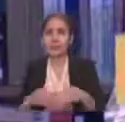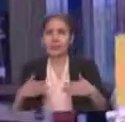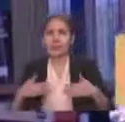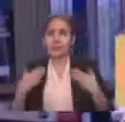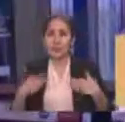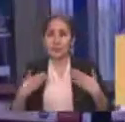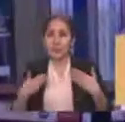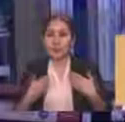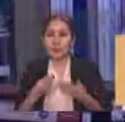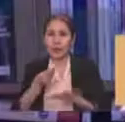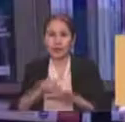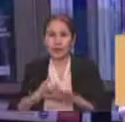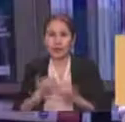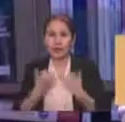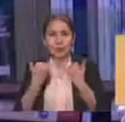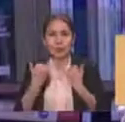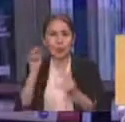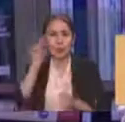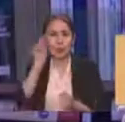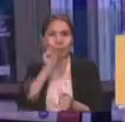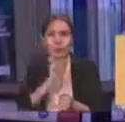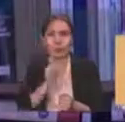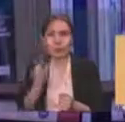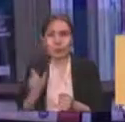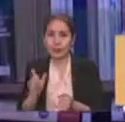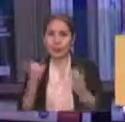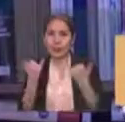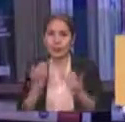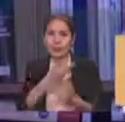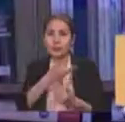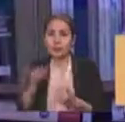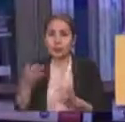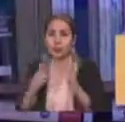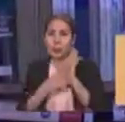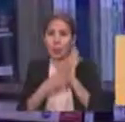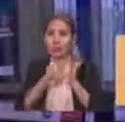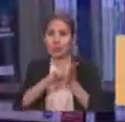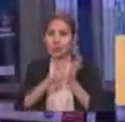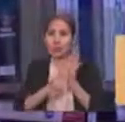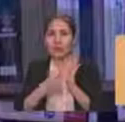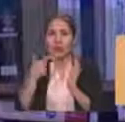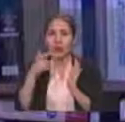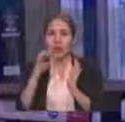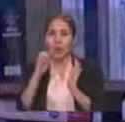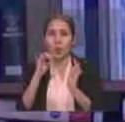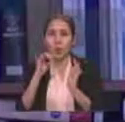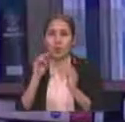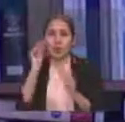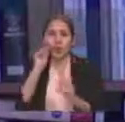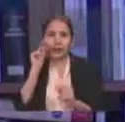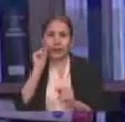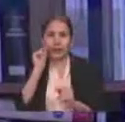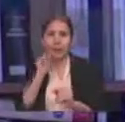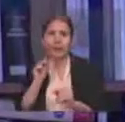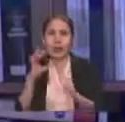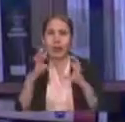Assalomu alaykum, aziz va hurmatli o'quvchilar. Bugun sizlar bilan 9-sinf geometriya darsligidan